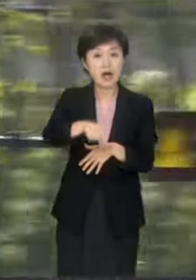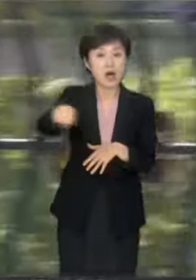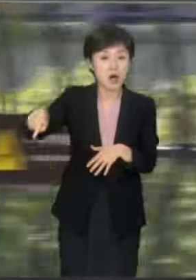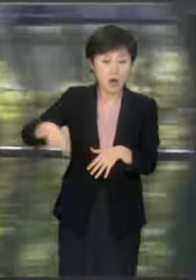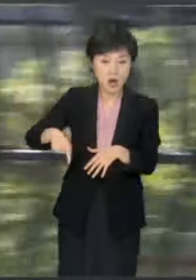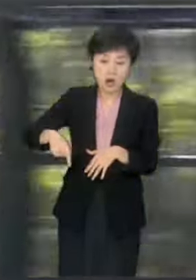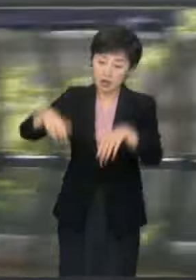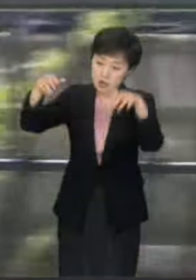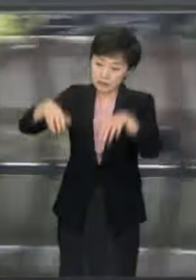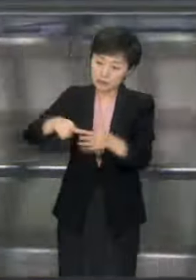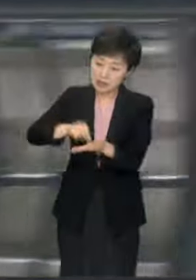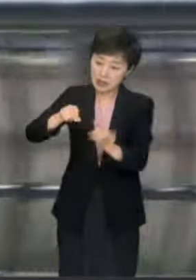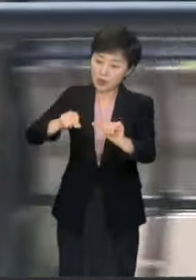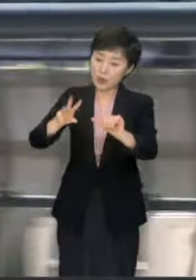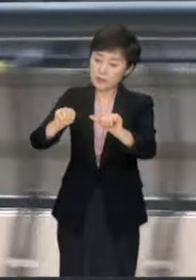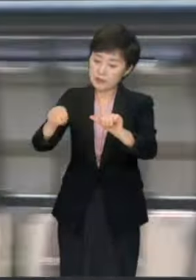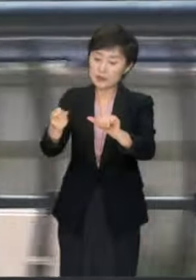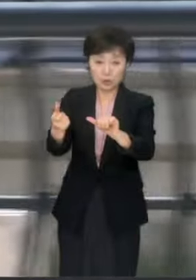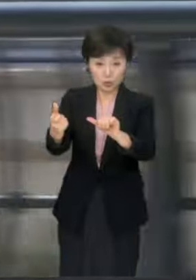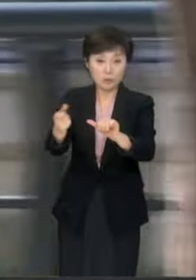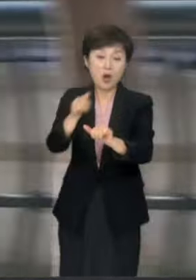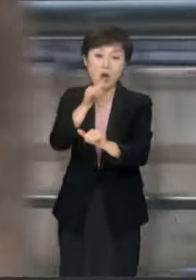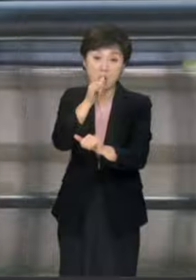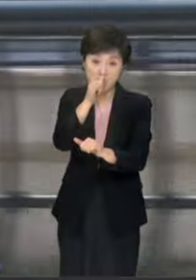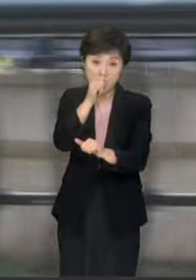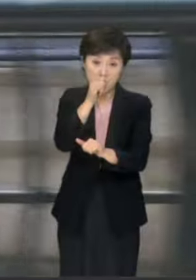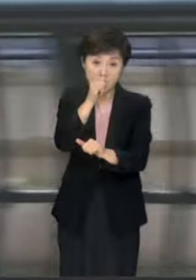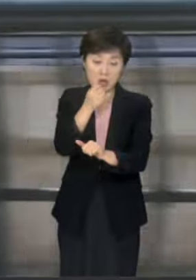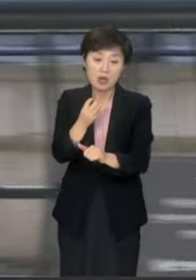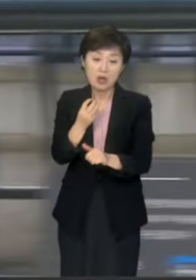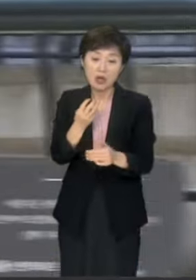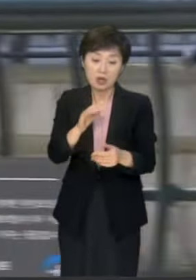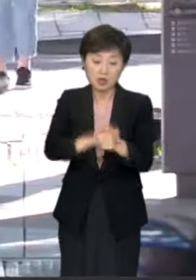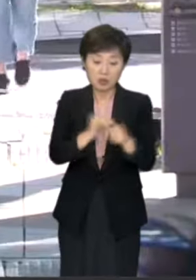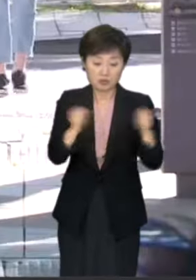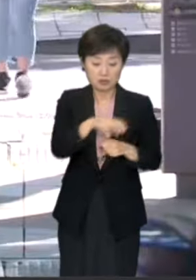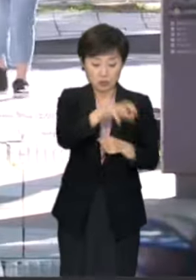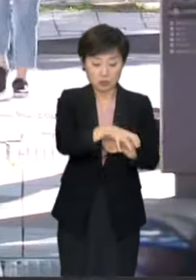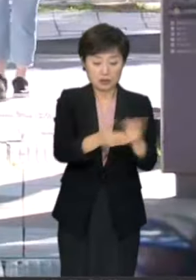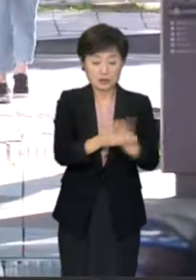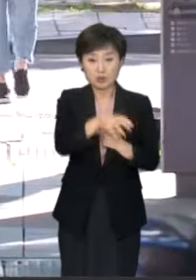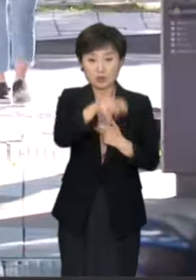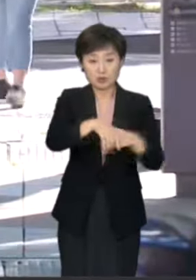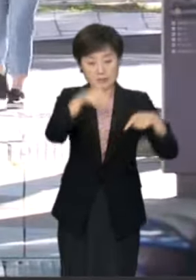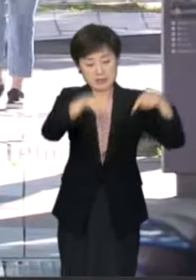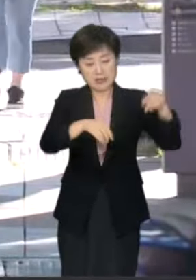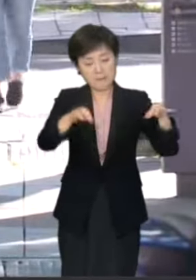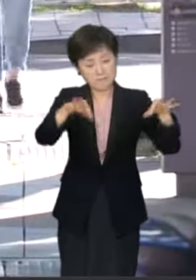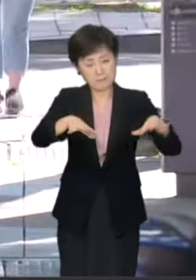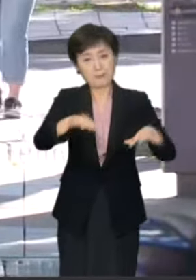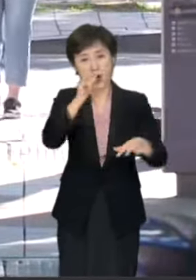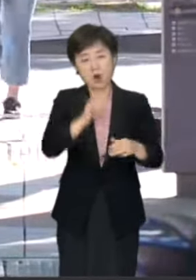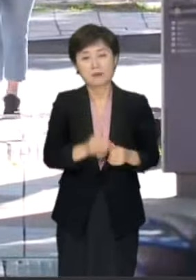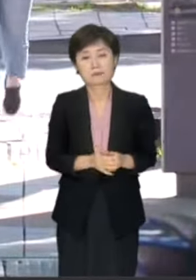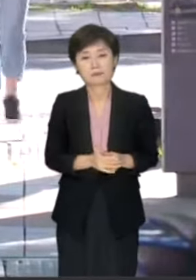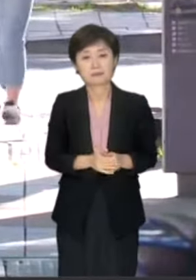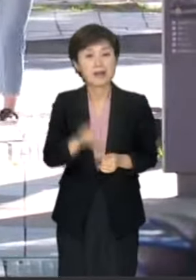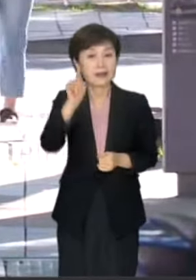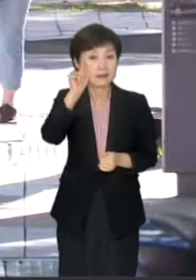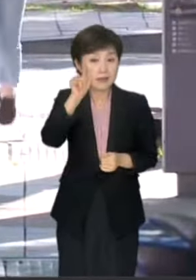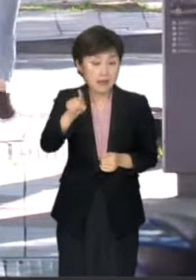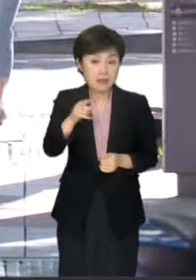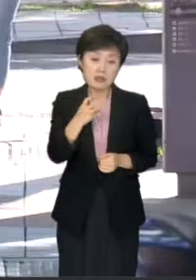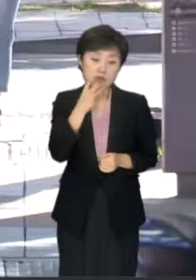내륙에 5mm 미만으로 약한 비가 지나겠고요. 경북 남부 동해안과 제주에는 빗방울 정도만 떨어지겠습니다.